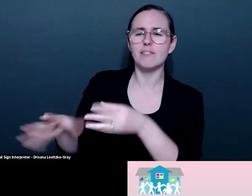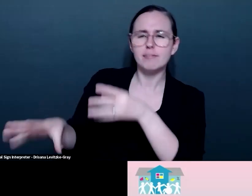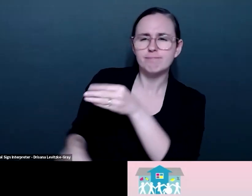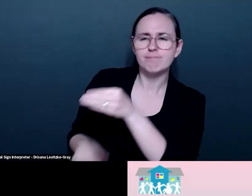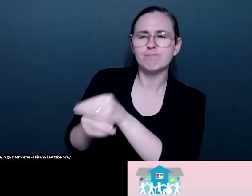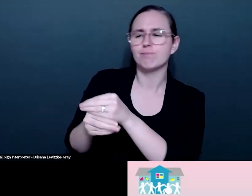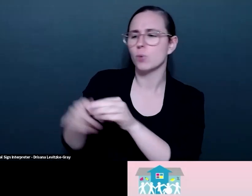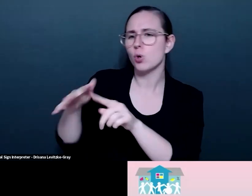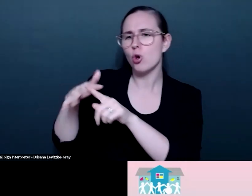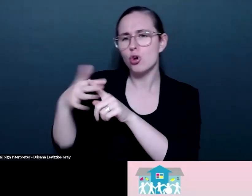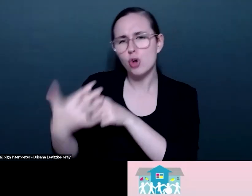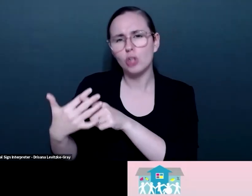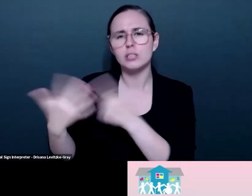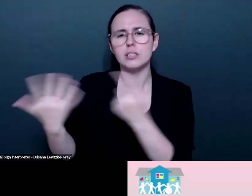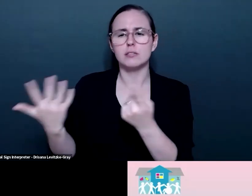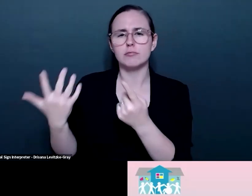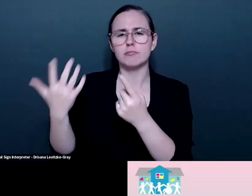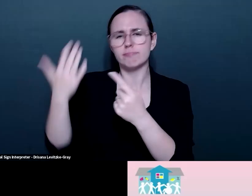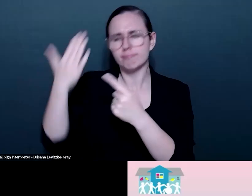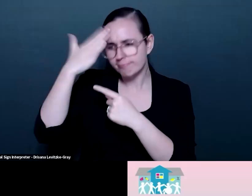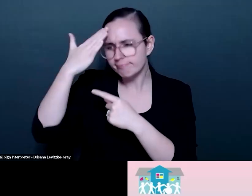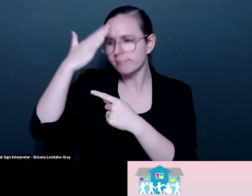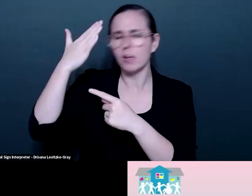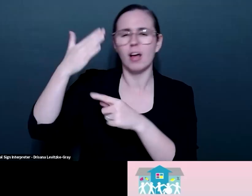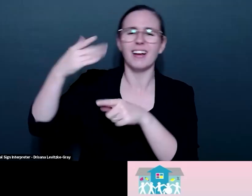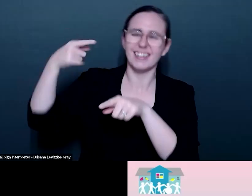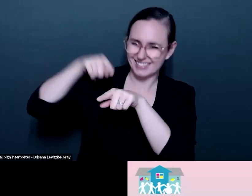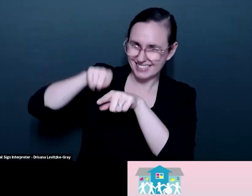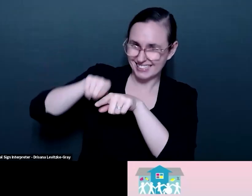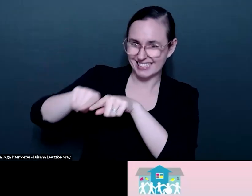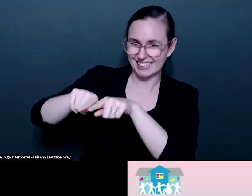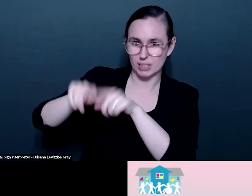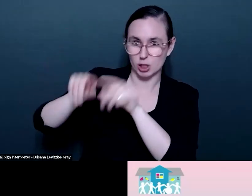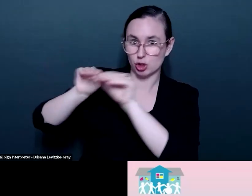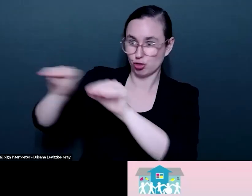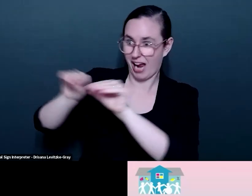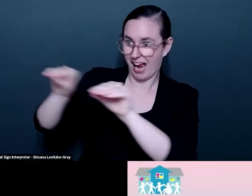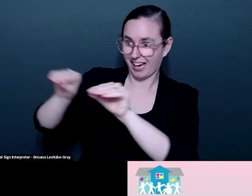qu'on peut voir aussi certains impacts